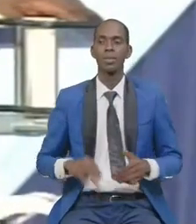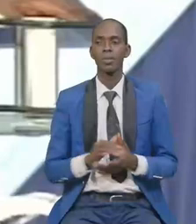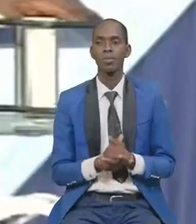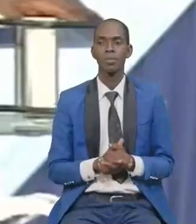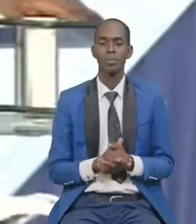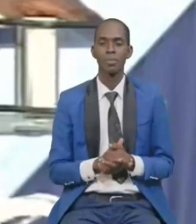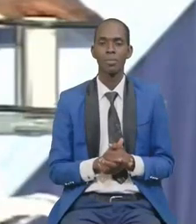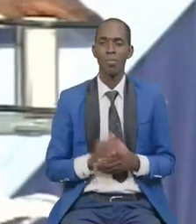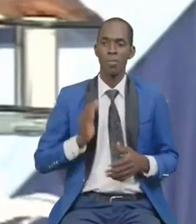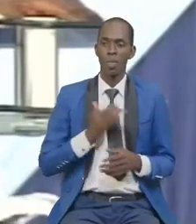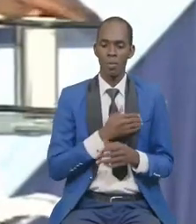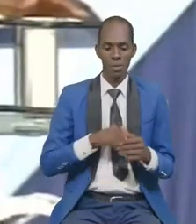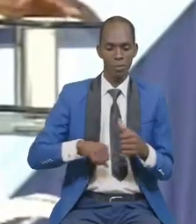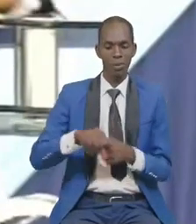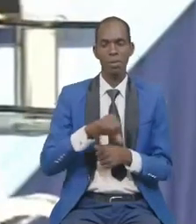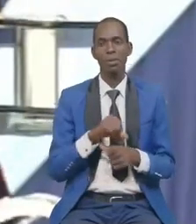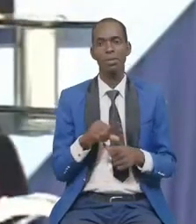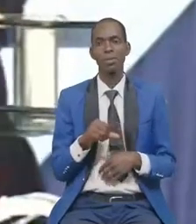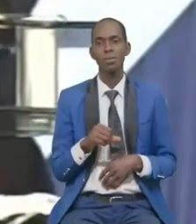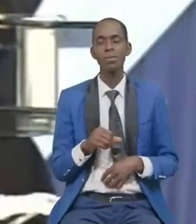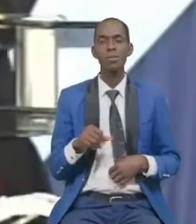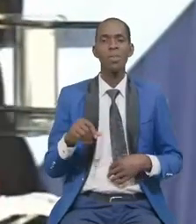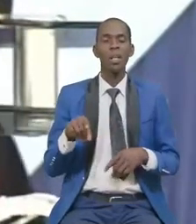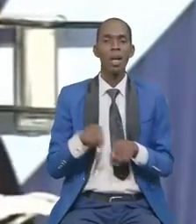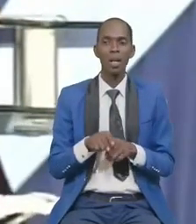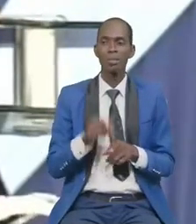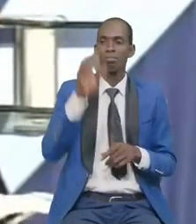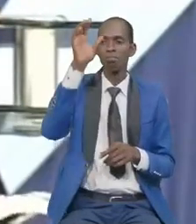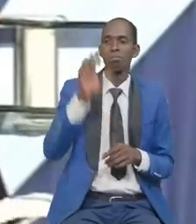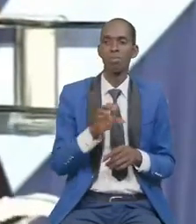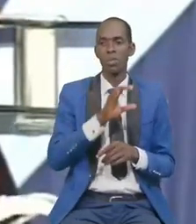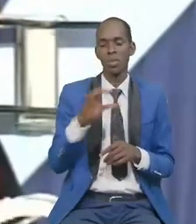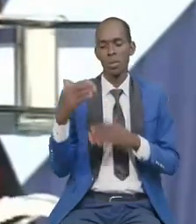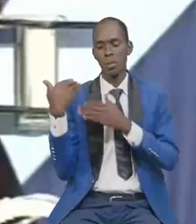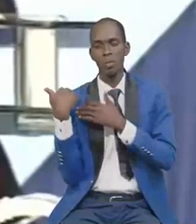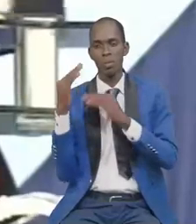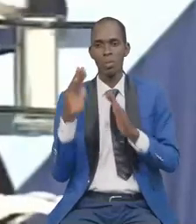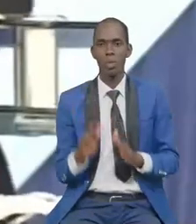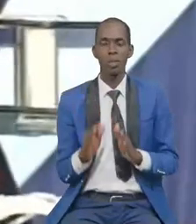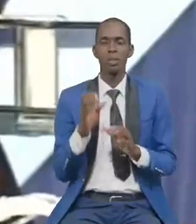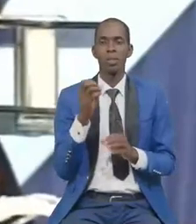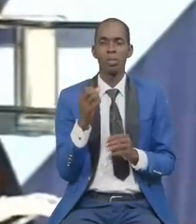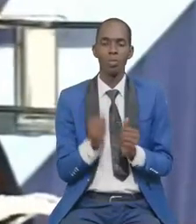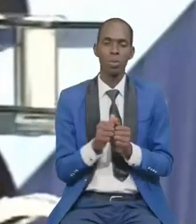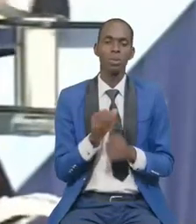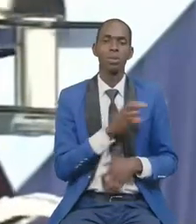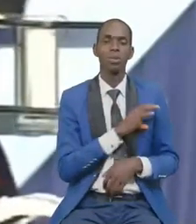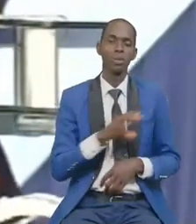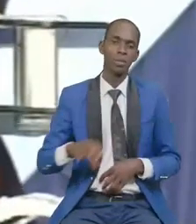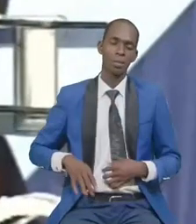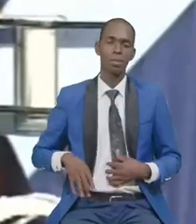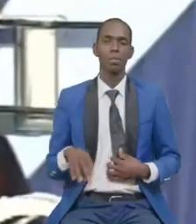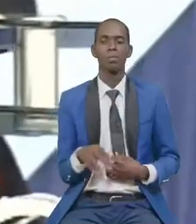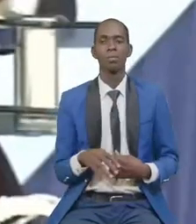notre communion comme porteur de croix avec Christ, la